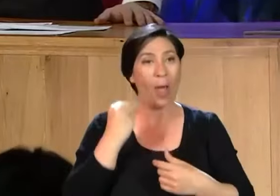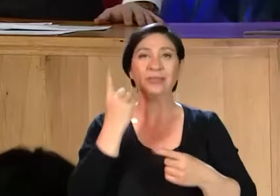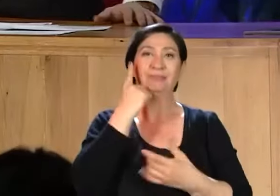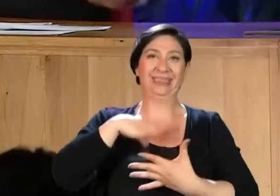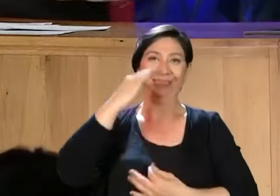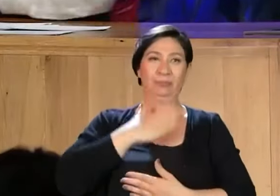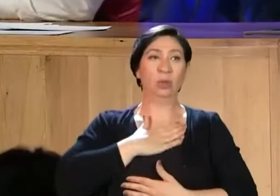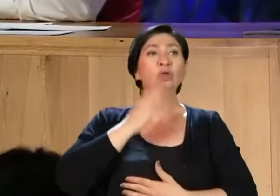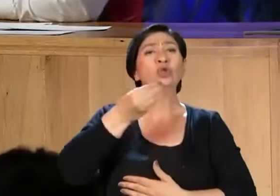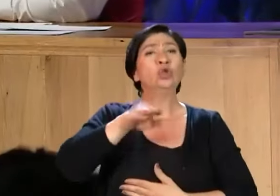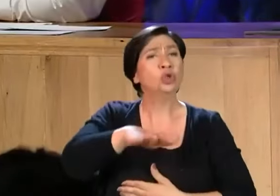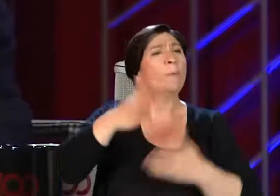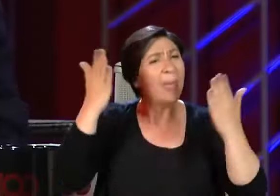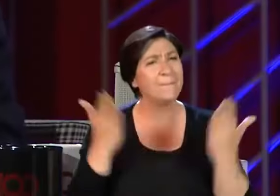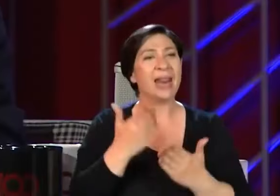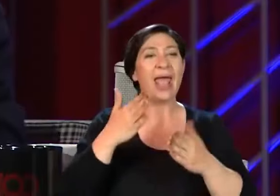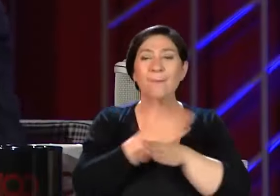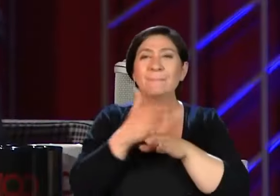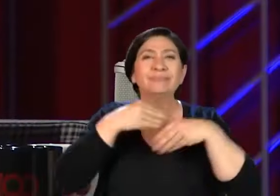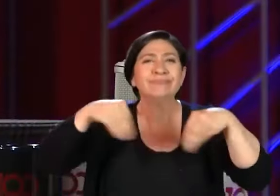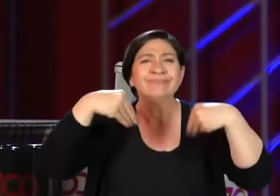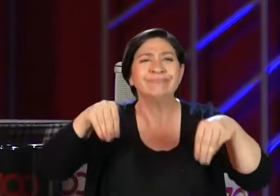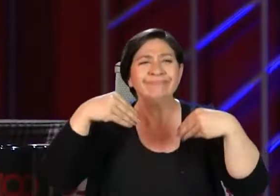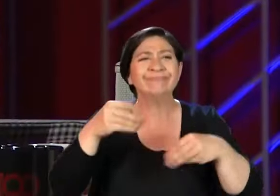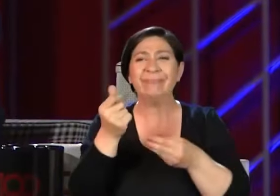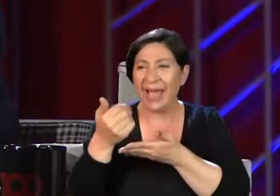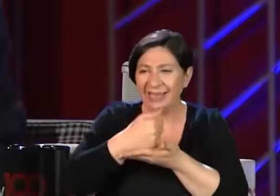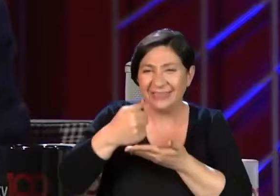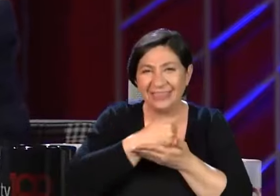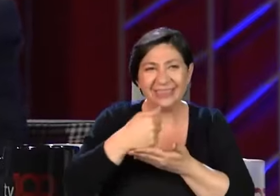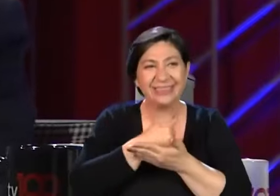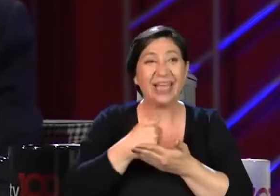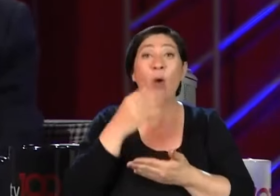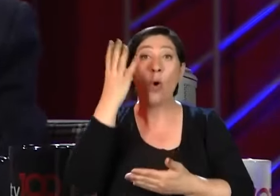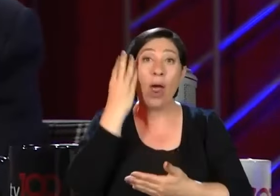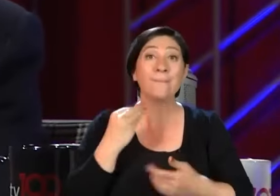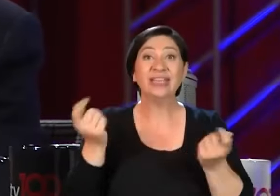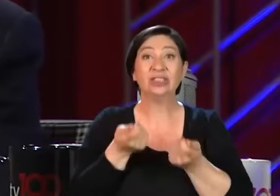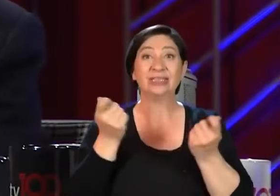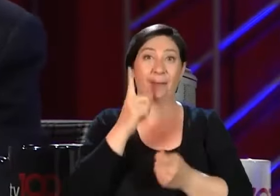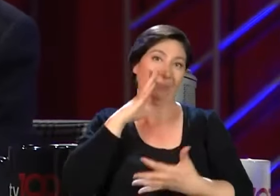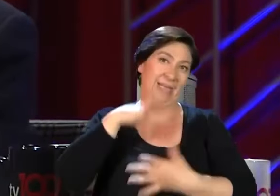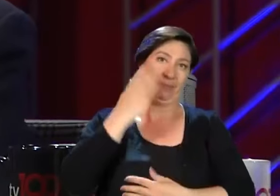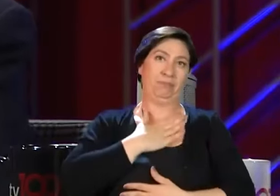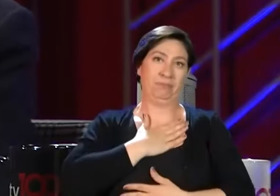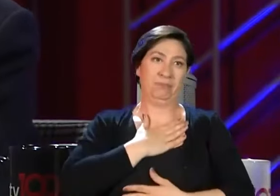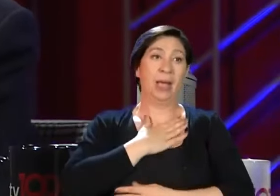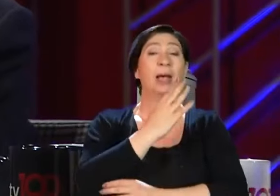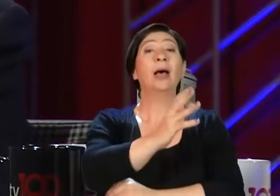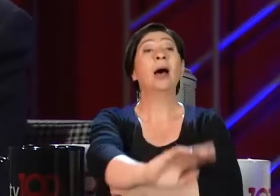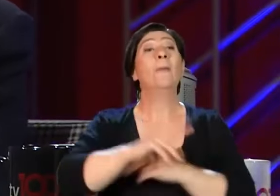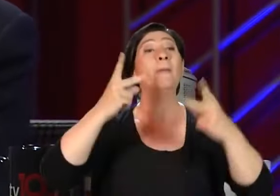Yani çocukluğunda bile mal satıp işte para kazanmayı öğrenmeye çalışmış birisiyim.